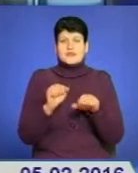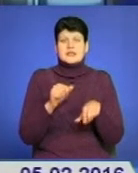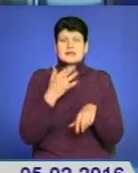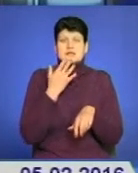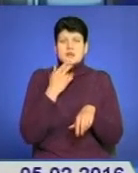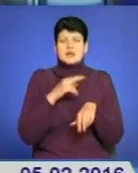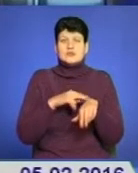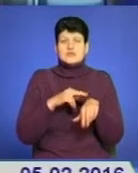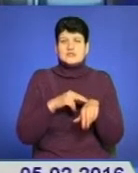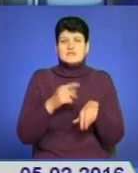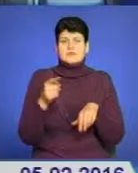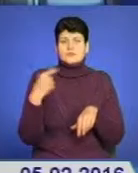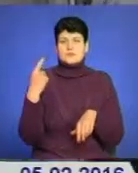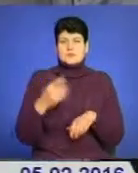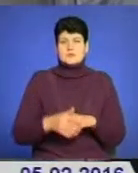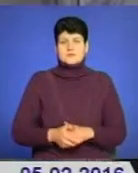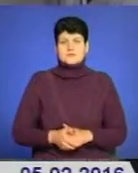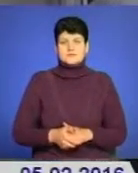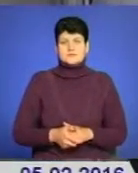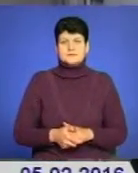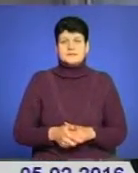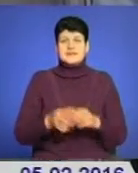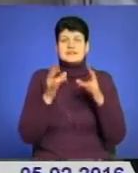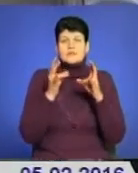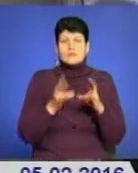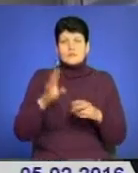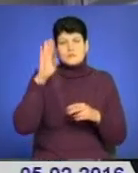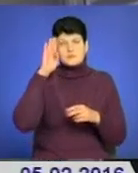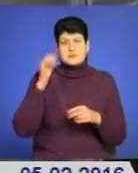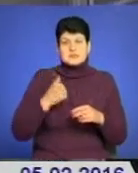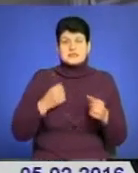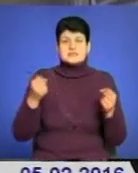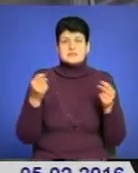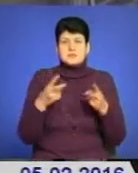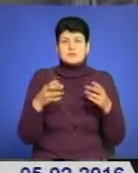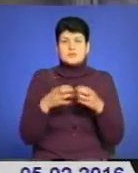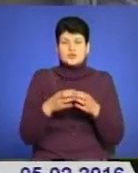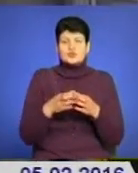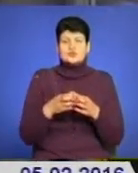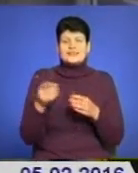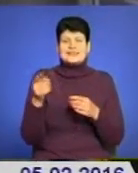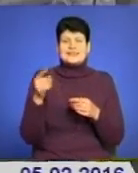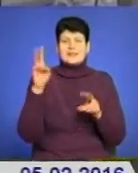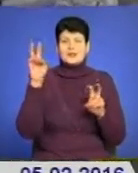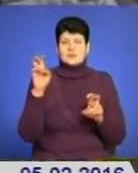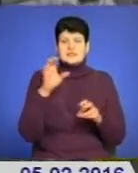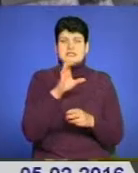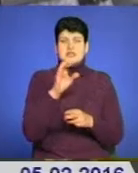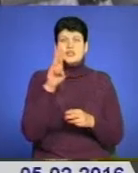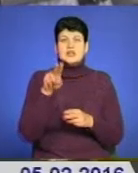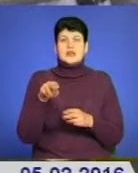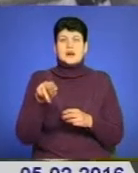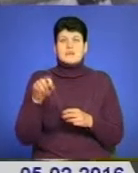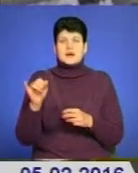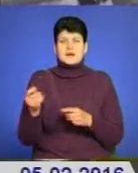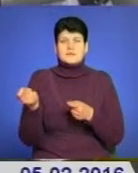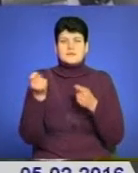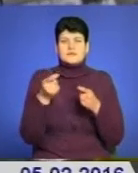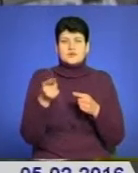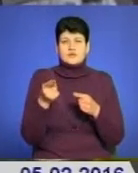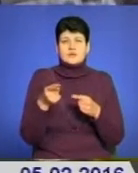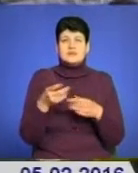поліції України в Тернопільській області. Травмованого бійця спецбатальйону поліції Тернопіль Сергія Шлапака доправили додому. Травму